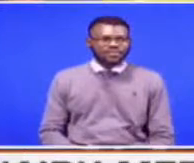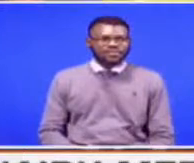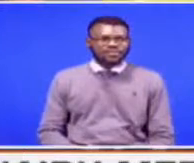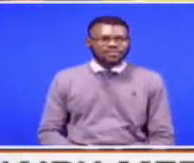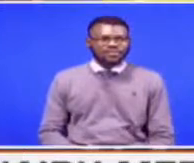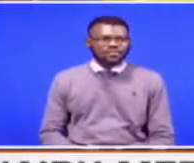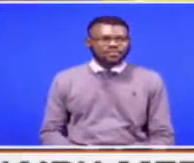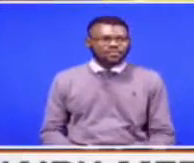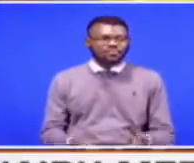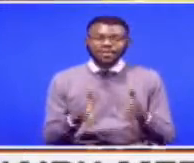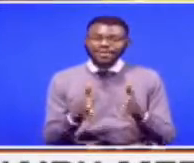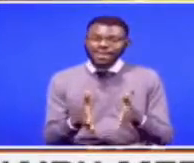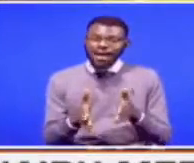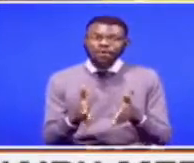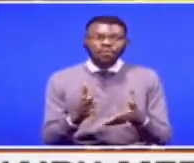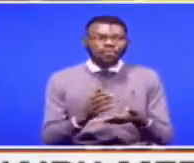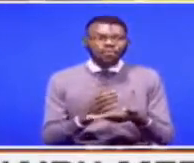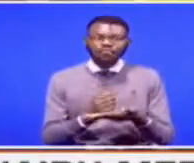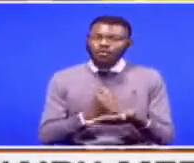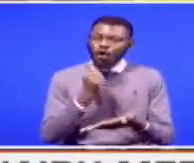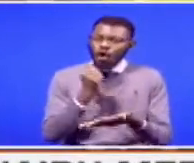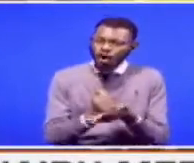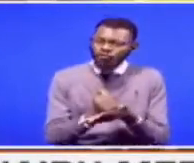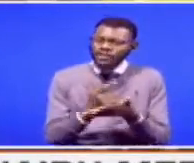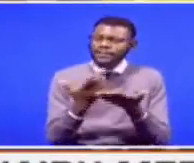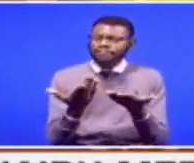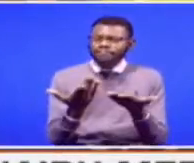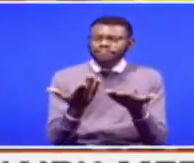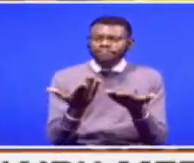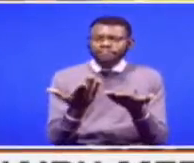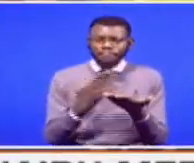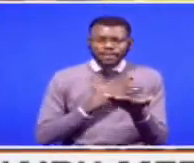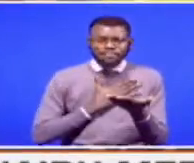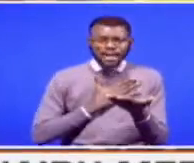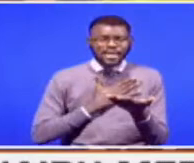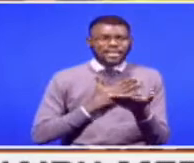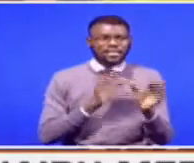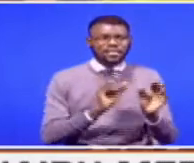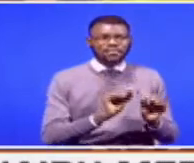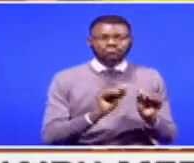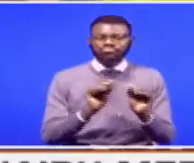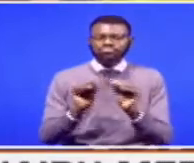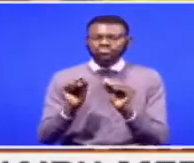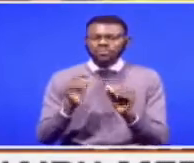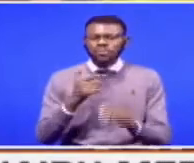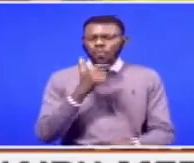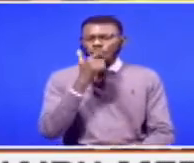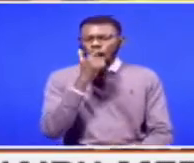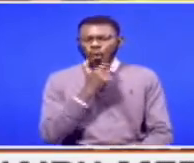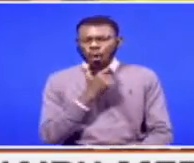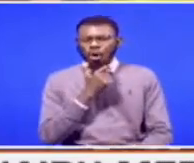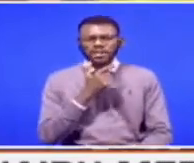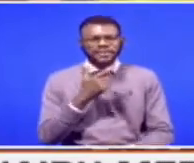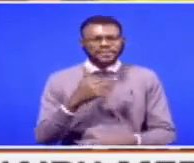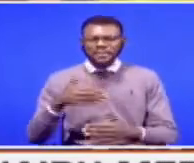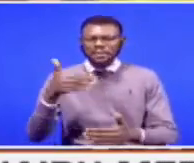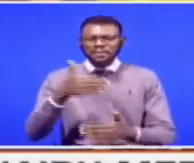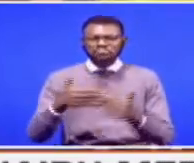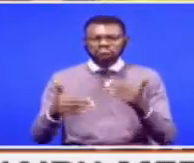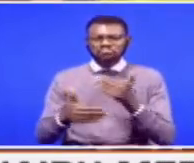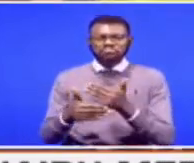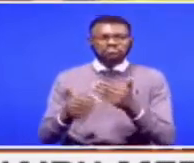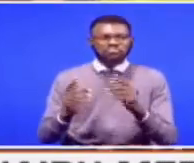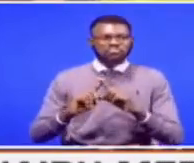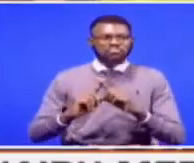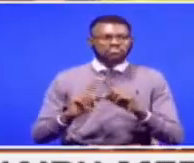office reorganization in the county where I have been moved to the old premises, I call upon the Meru